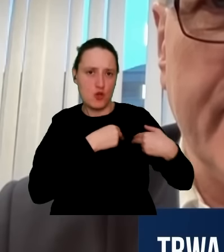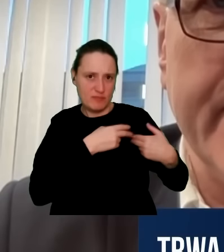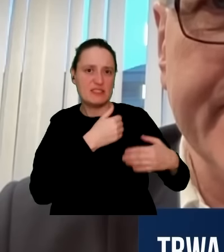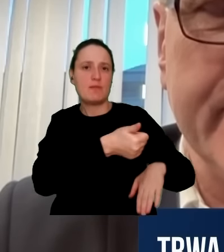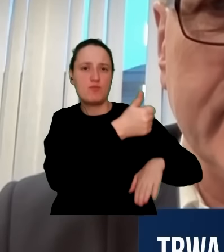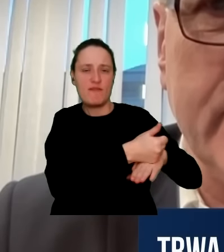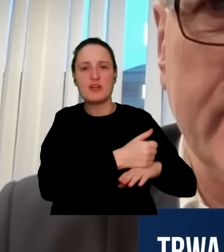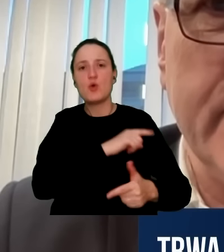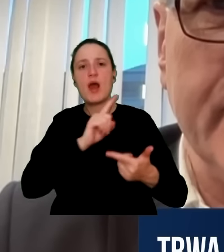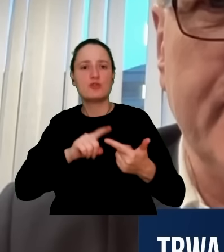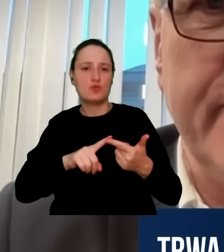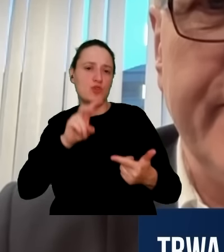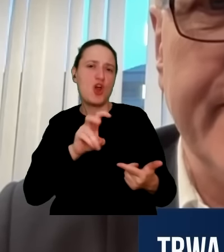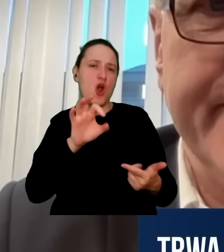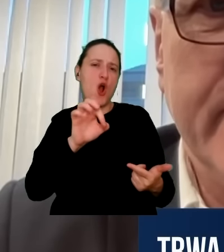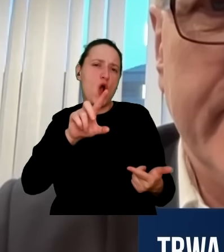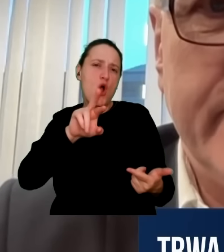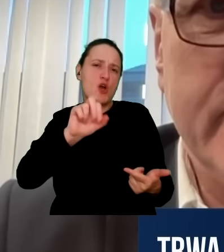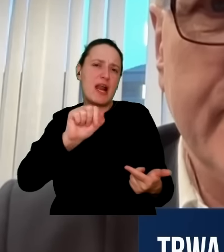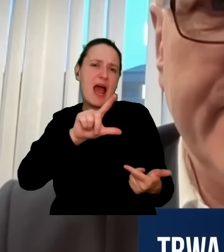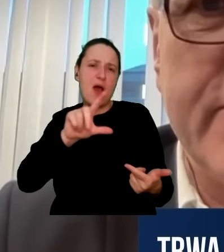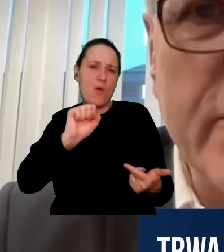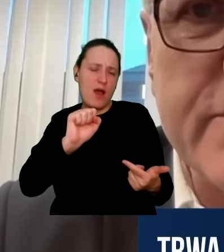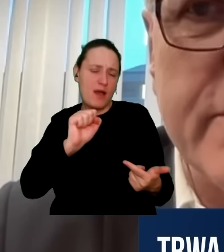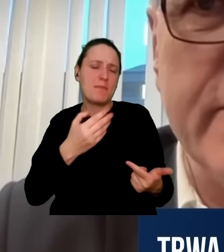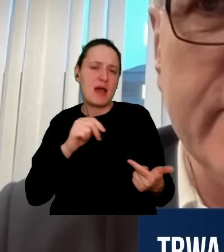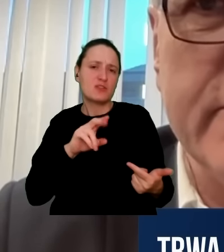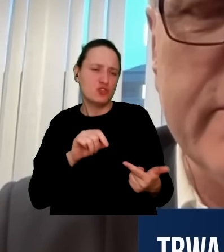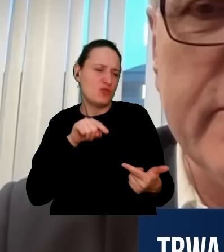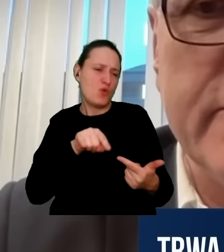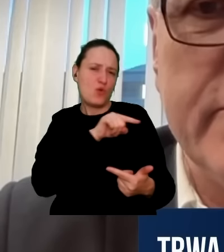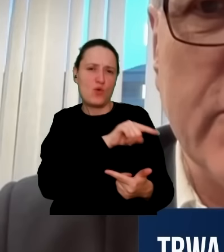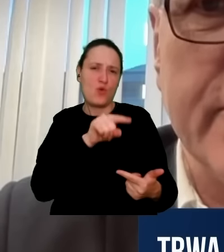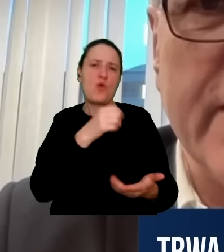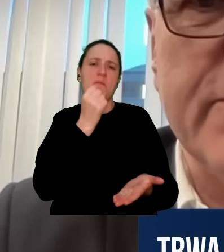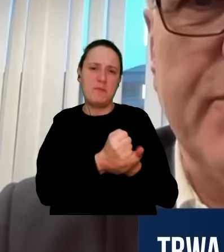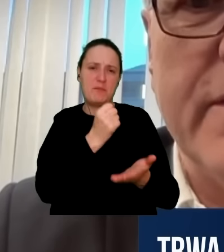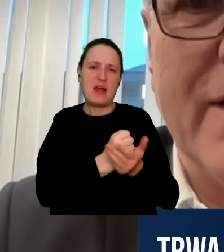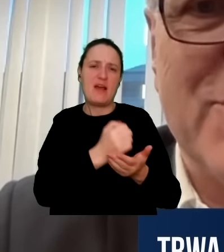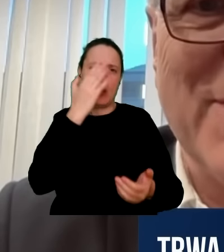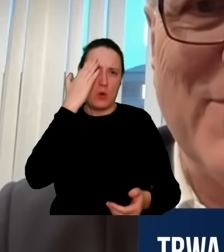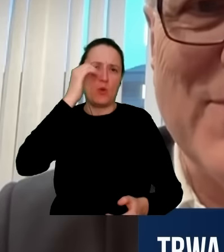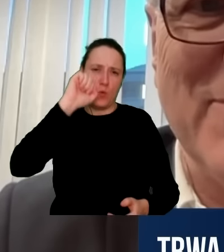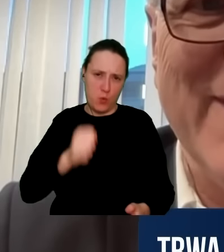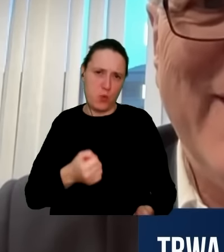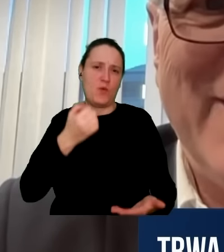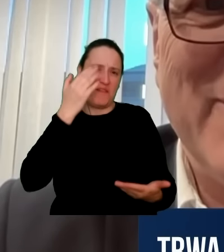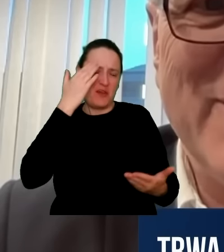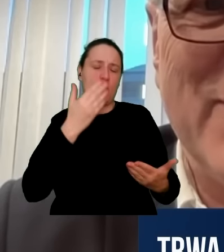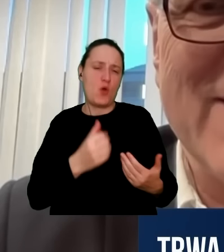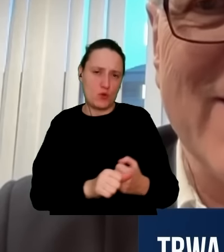Marcin Chorała. No, ludzie niewątpliwie wiedzący, no, na czym polega przede